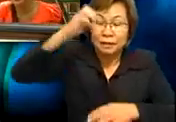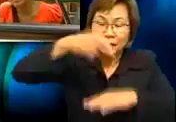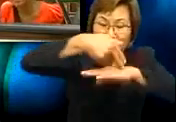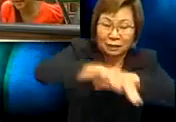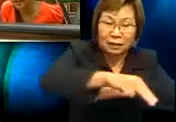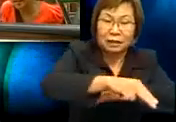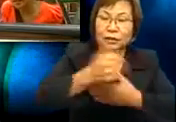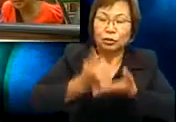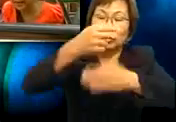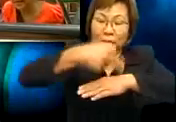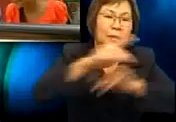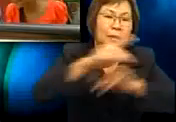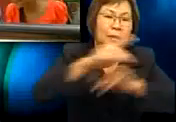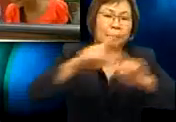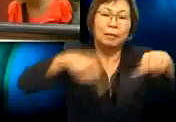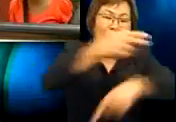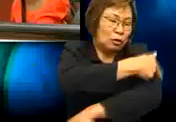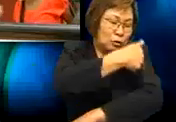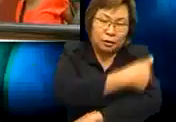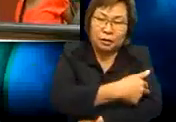Cik, tolong hantarkan pergi hospital ya.